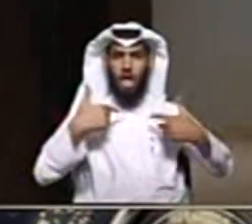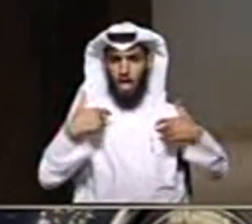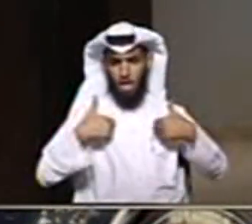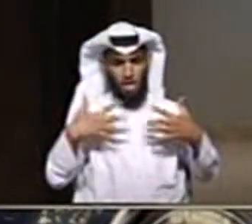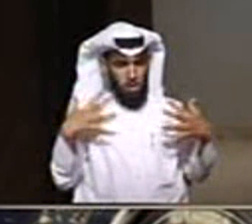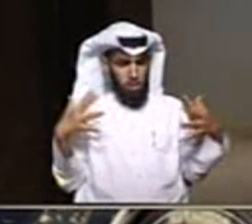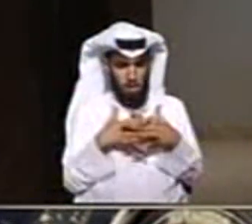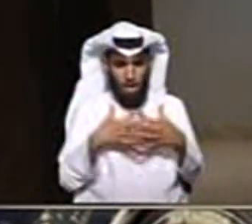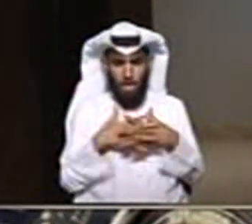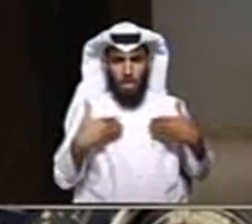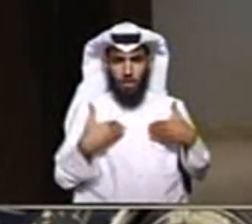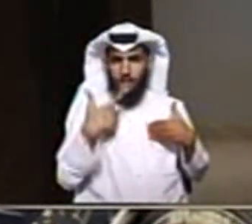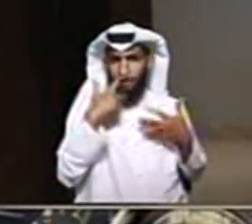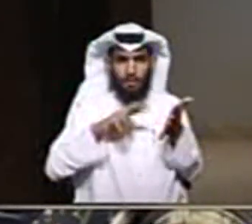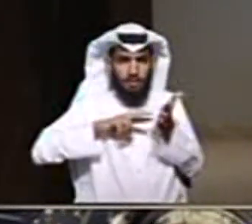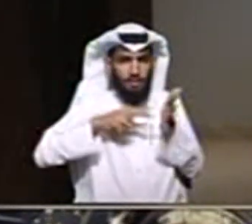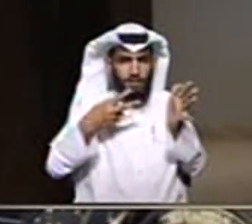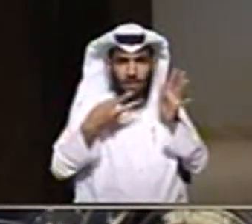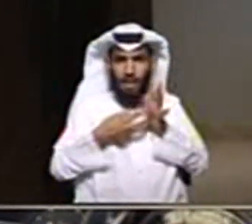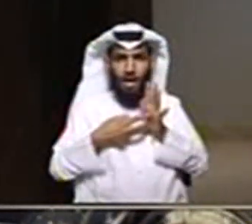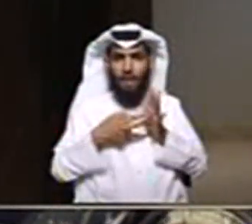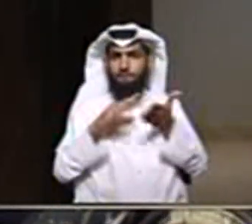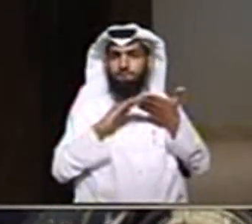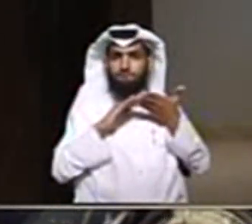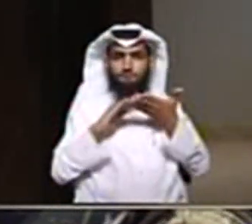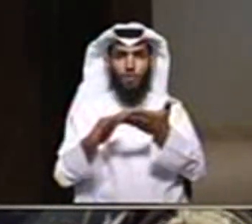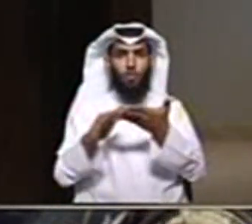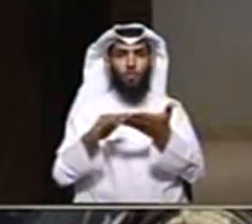شنو دورنا في تنمية